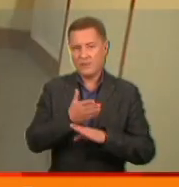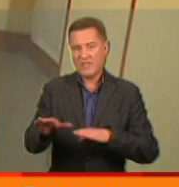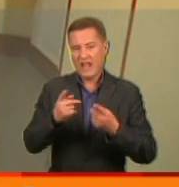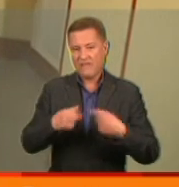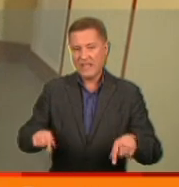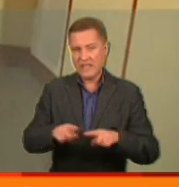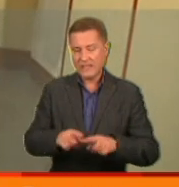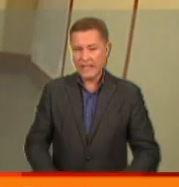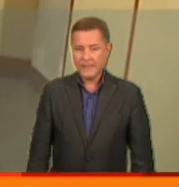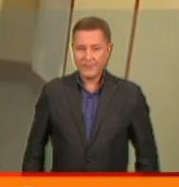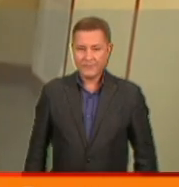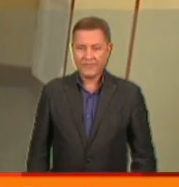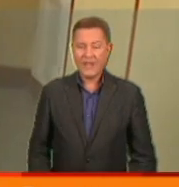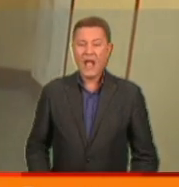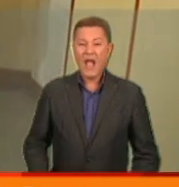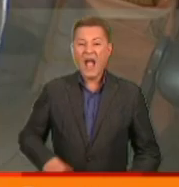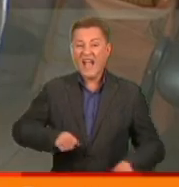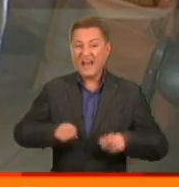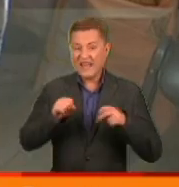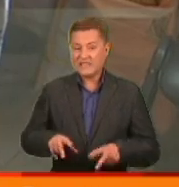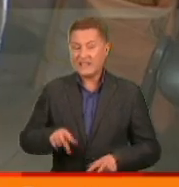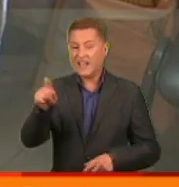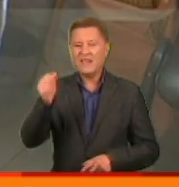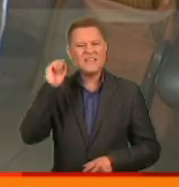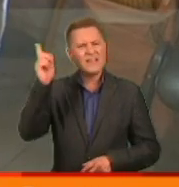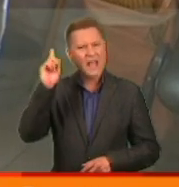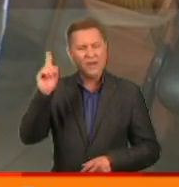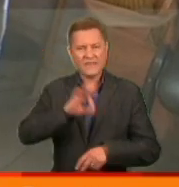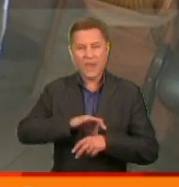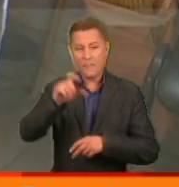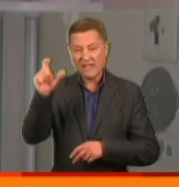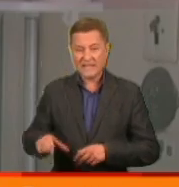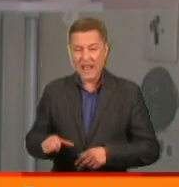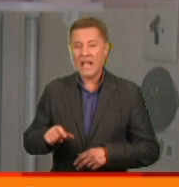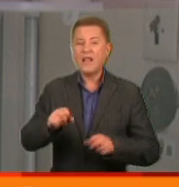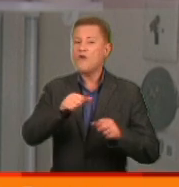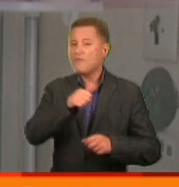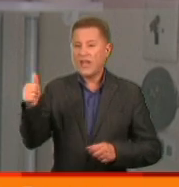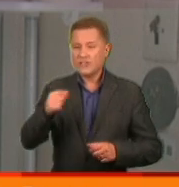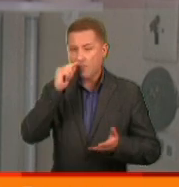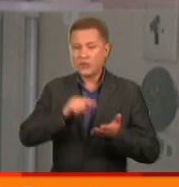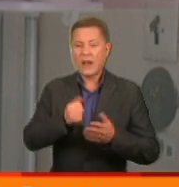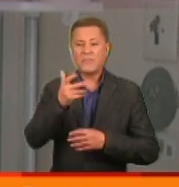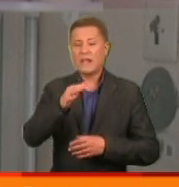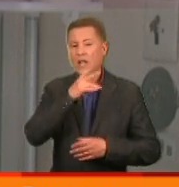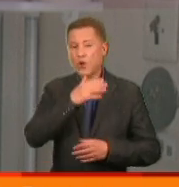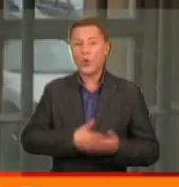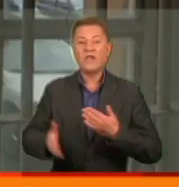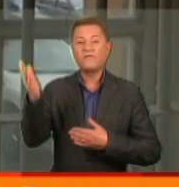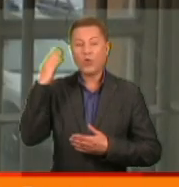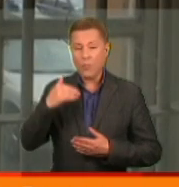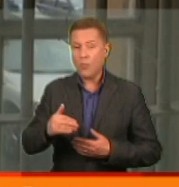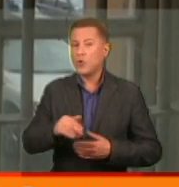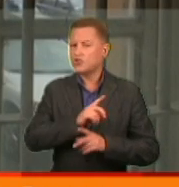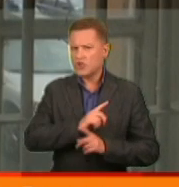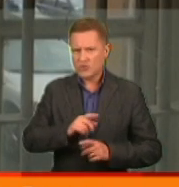відділень. Різник, як розповіли в лікарні, їхній давній пацієнт. Уперше до спецзакладу потрапив кілька років тому. З